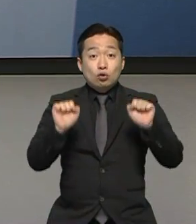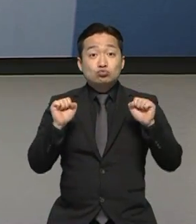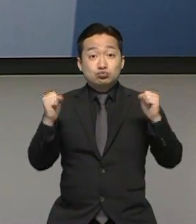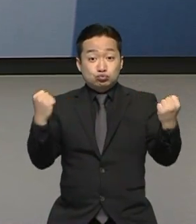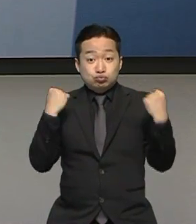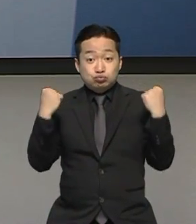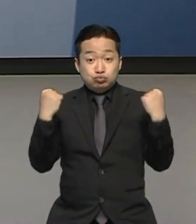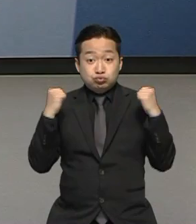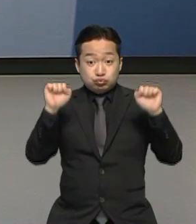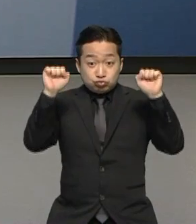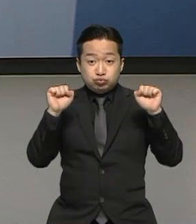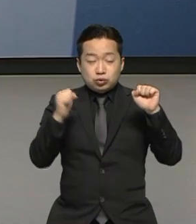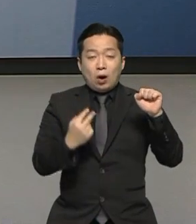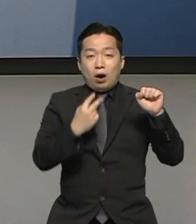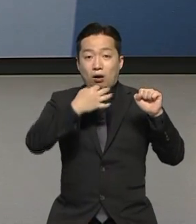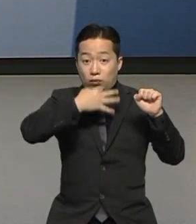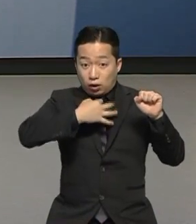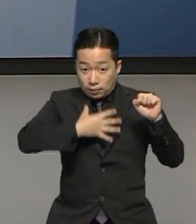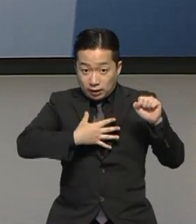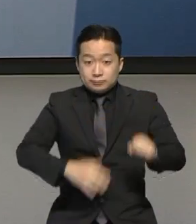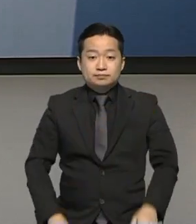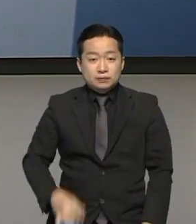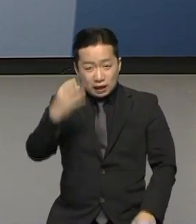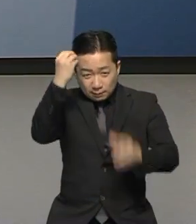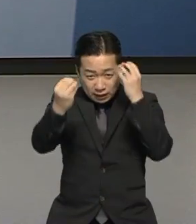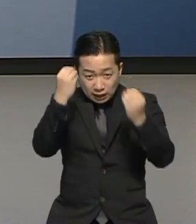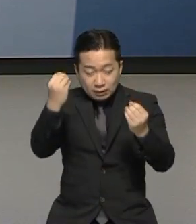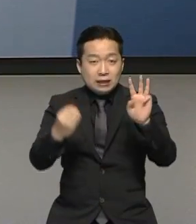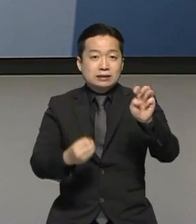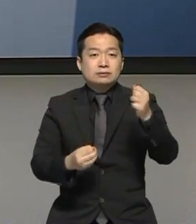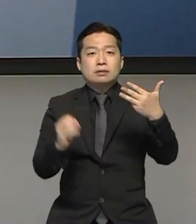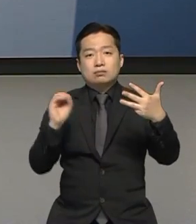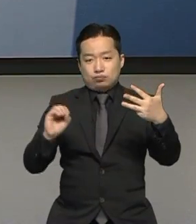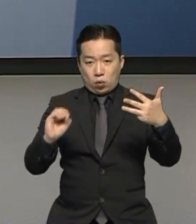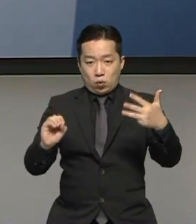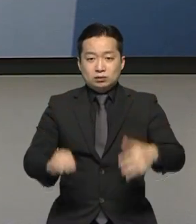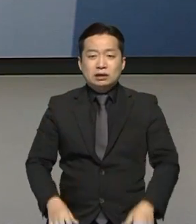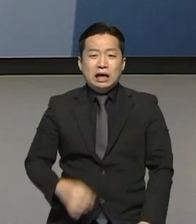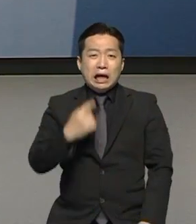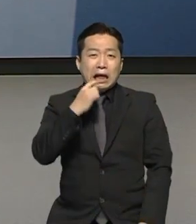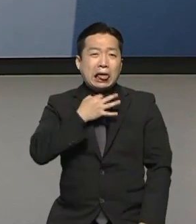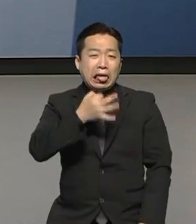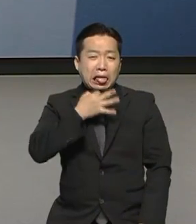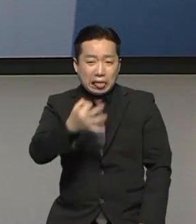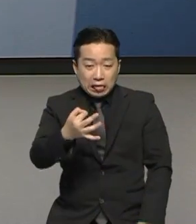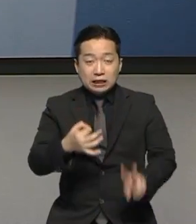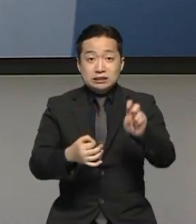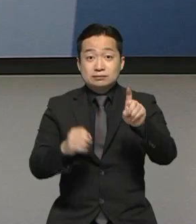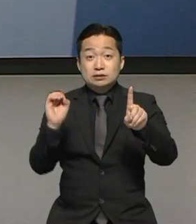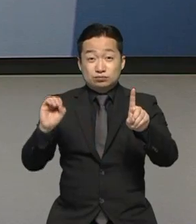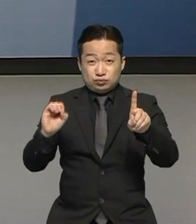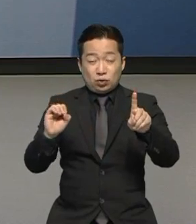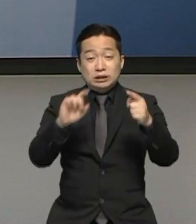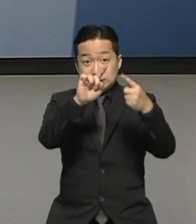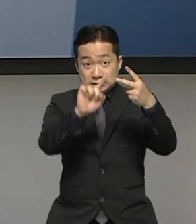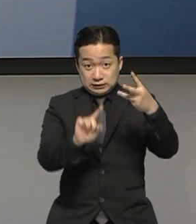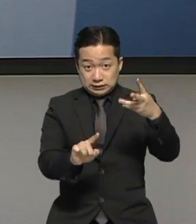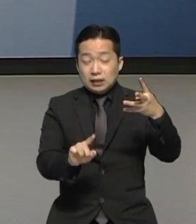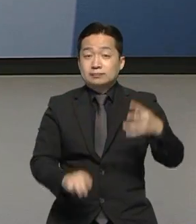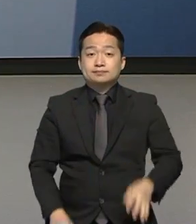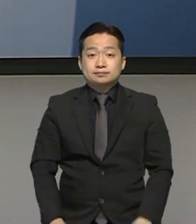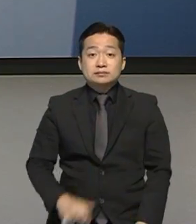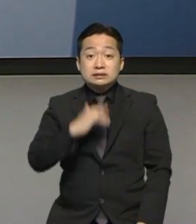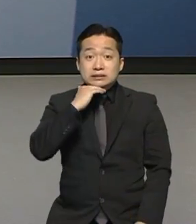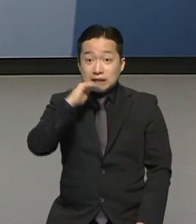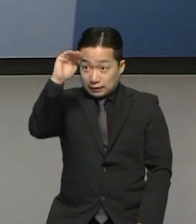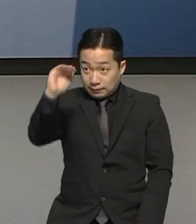호흡곤란 40.4%, 탈모 38.3%, 또 가래 21.3% 순이었습니다.